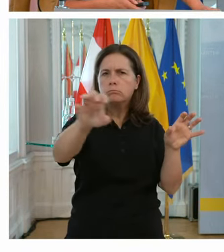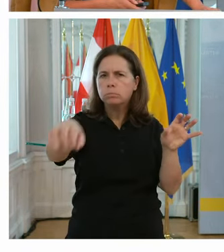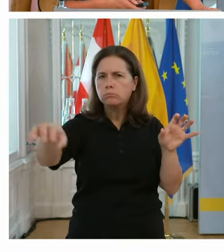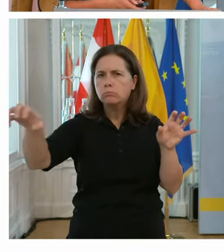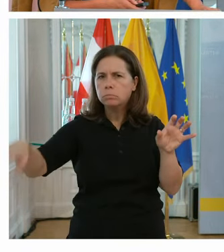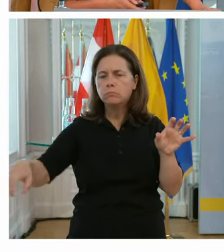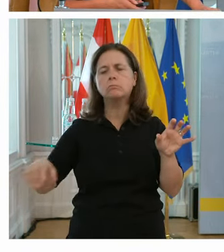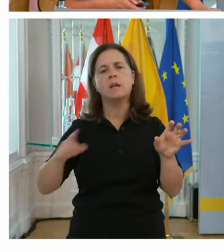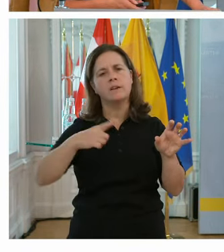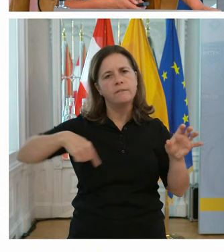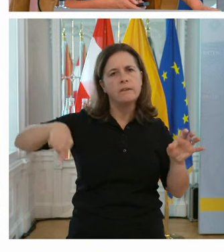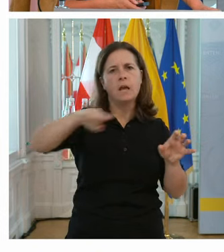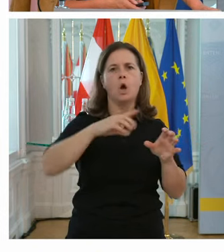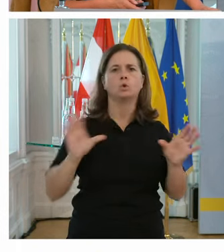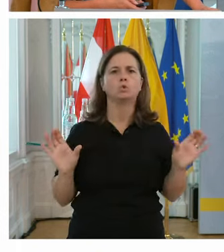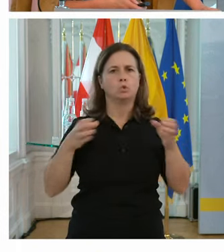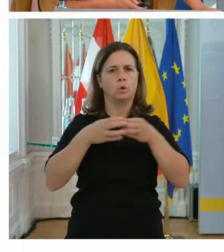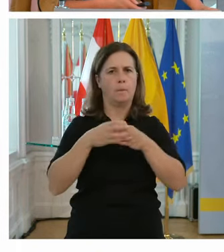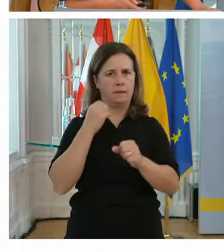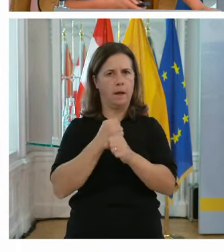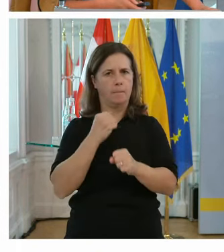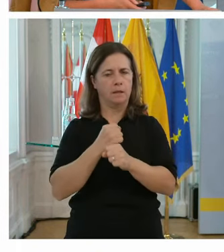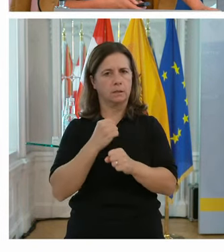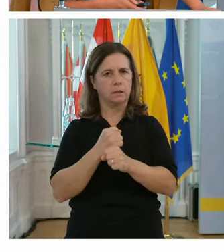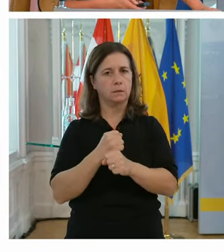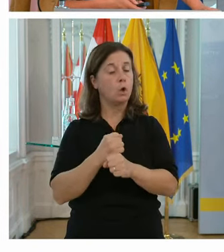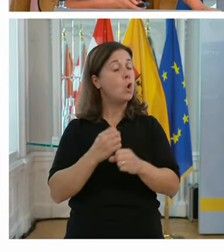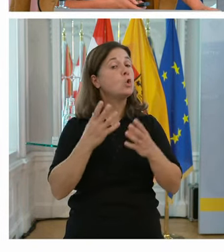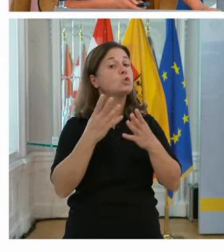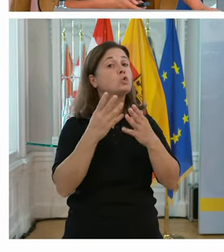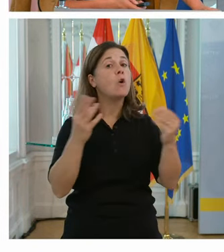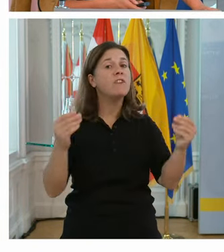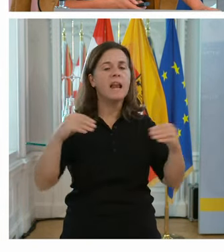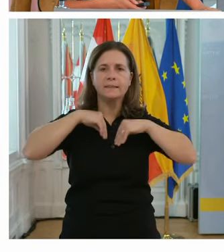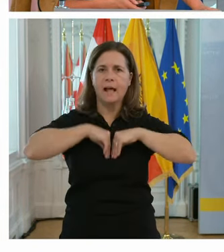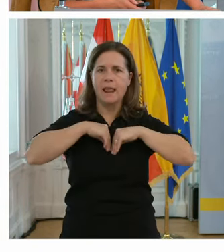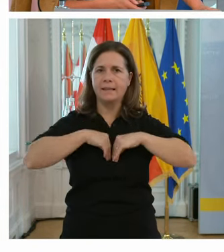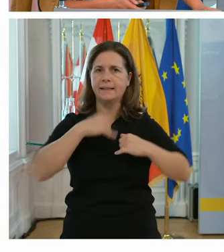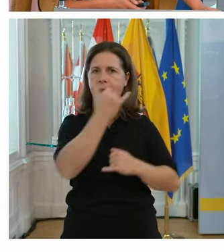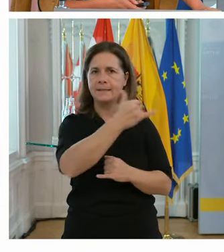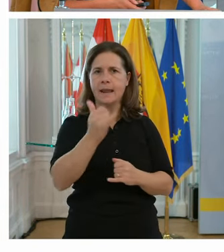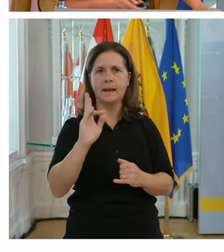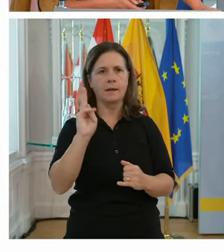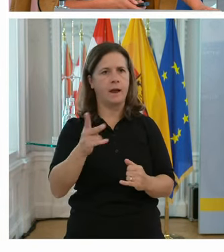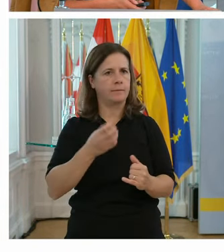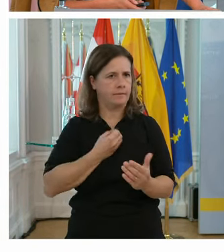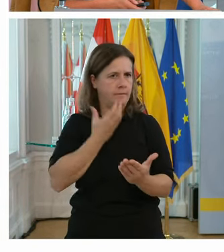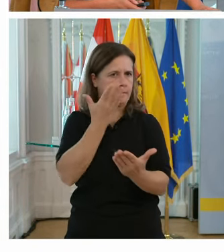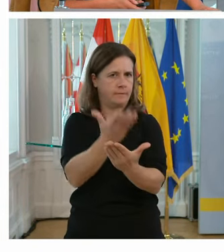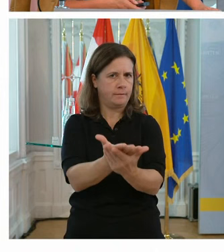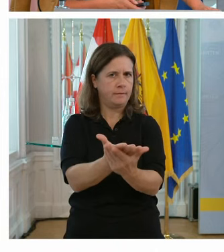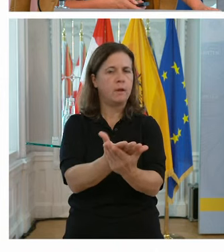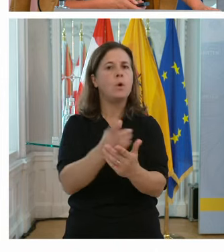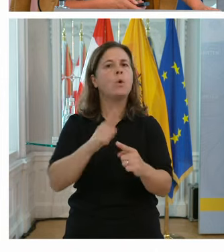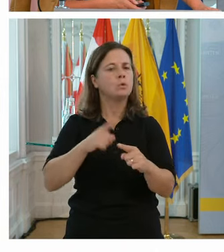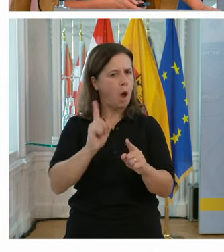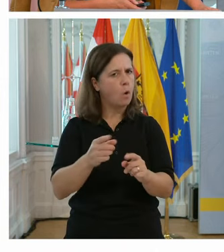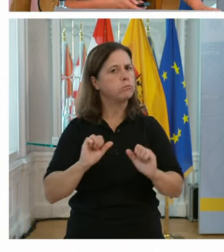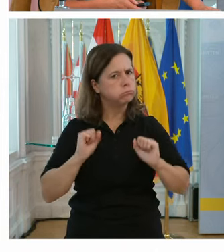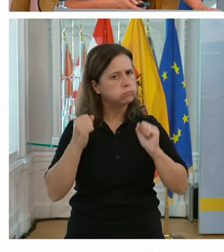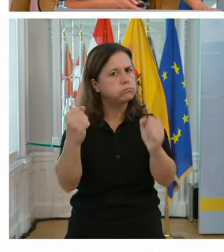arbeiten wir hier zusammen. So viele Talente, die jeder einbringen kann und das auch